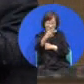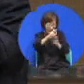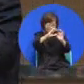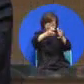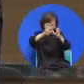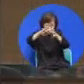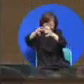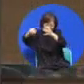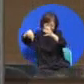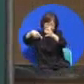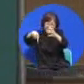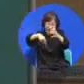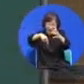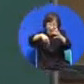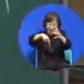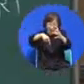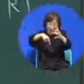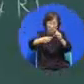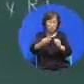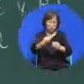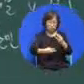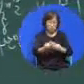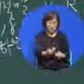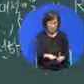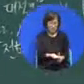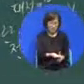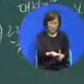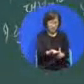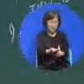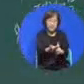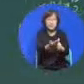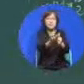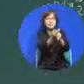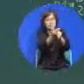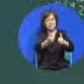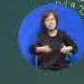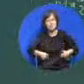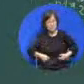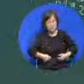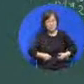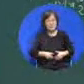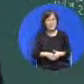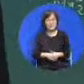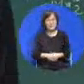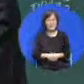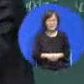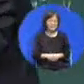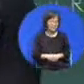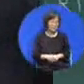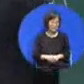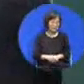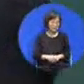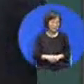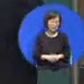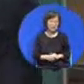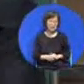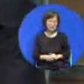렘넌트를 키우는 겁니다. Raising out remnants. In 237 countries. 그래서 뭐 합니까? And then what?